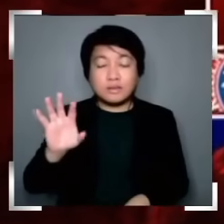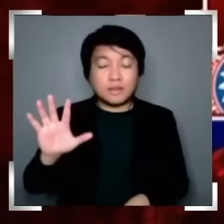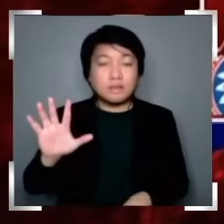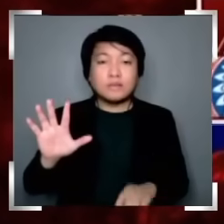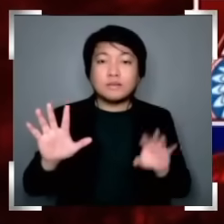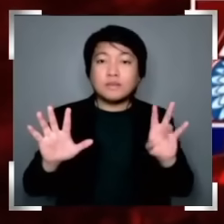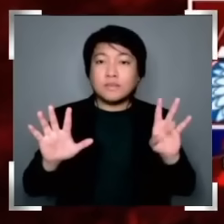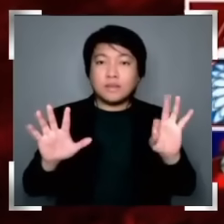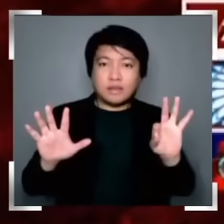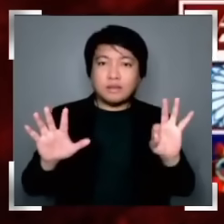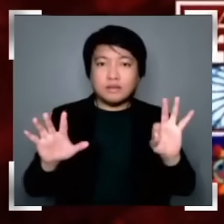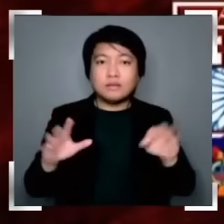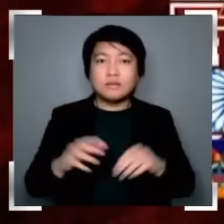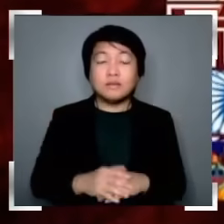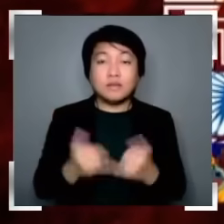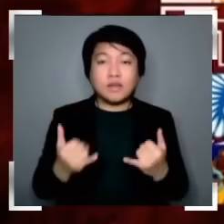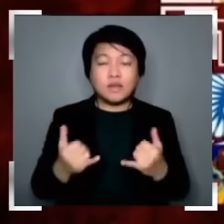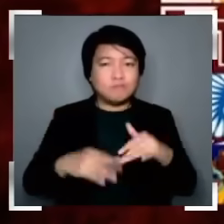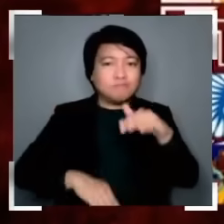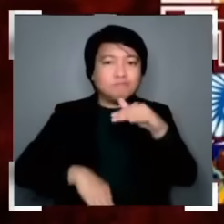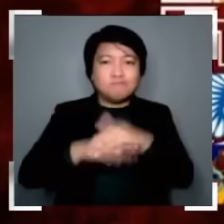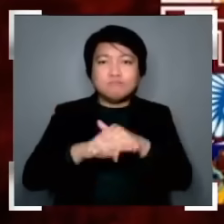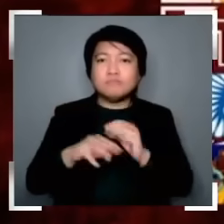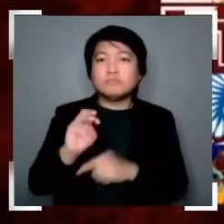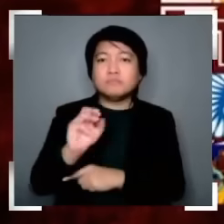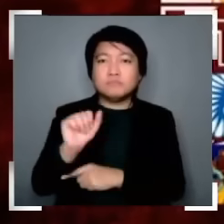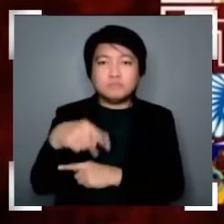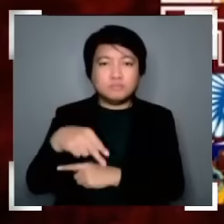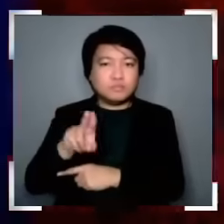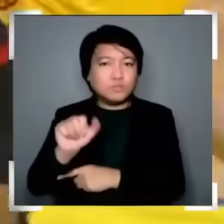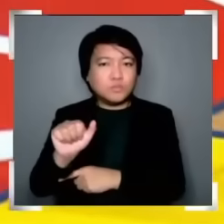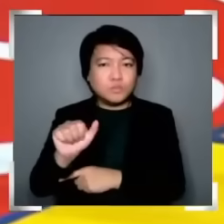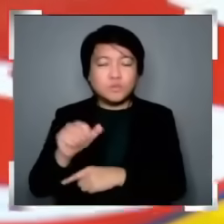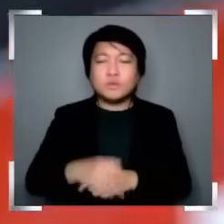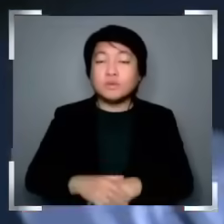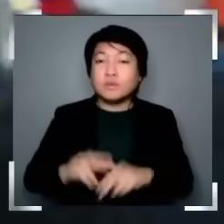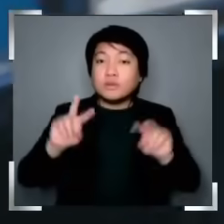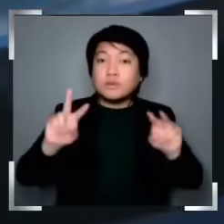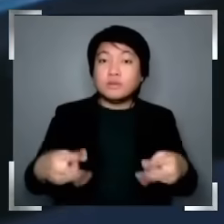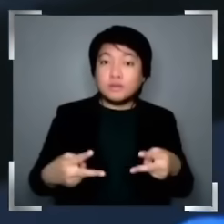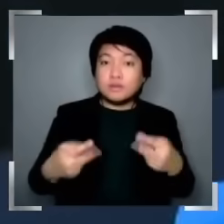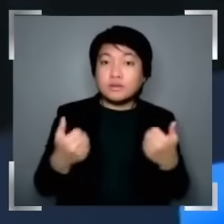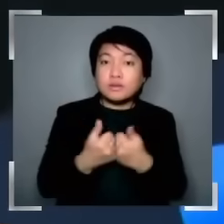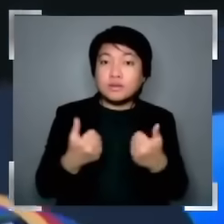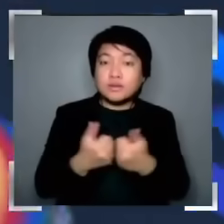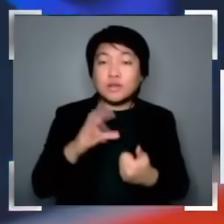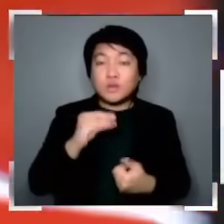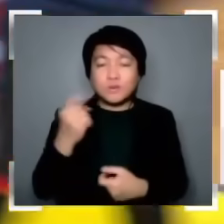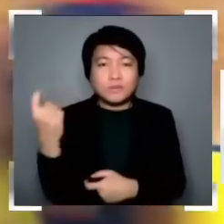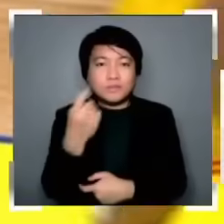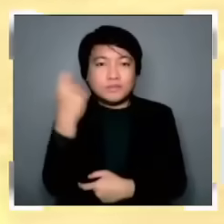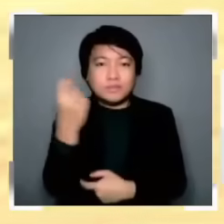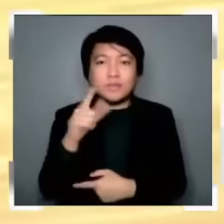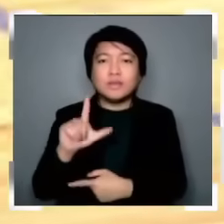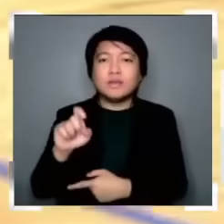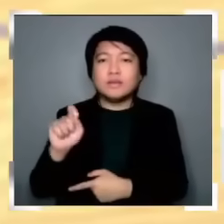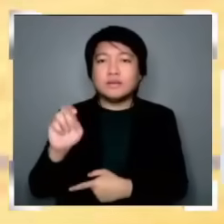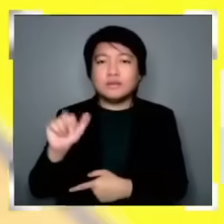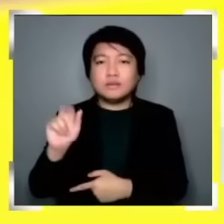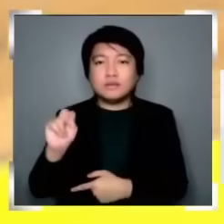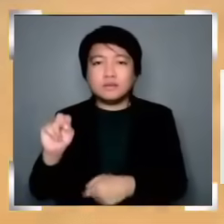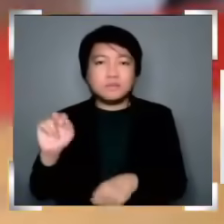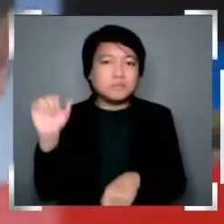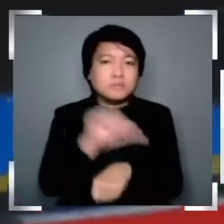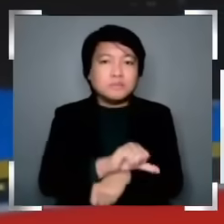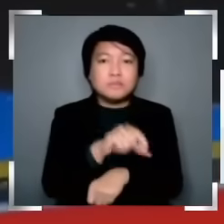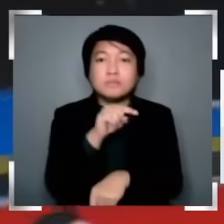na nananatili sa top spot ng team standings. Sa second game naman, wagi ang letra Nice kontra sa San Sebastian Golden